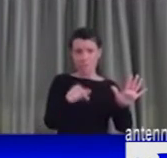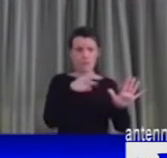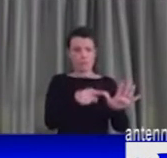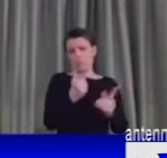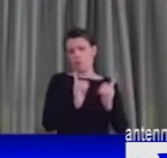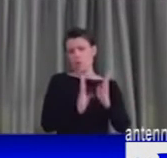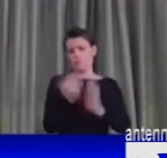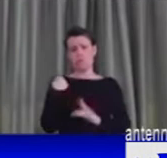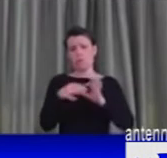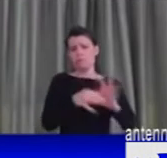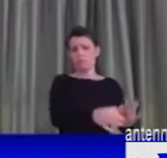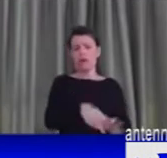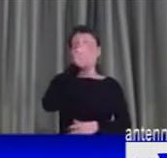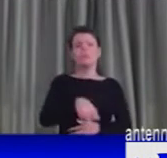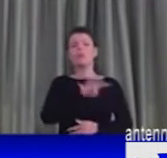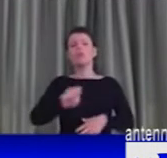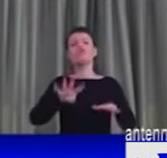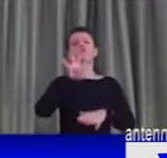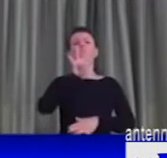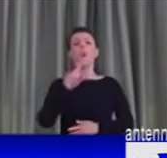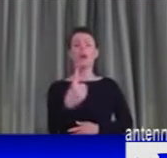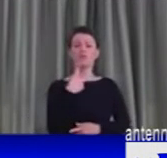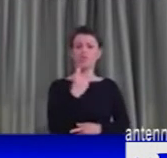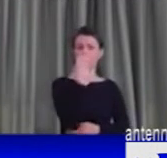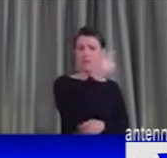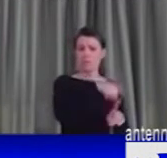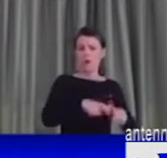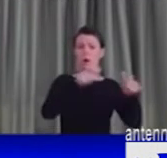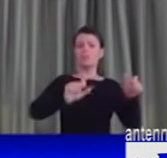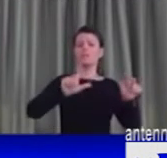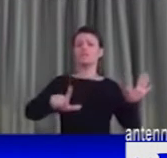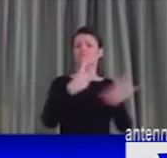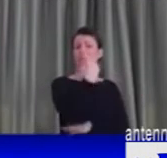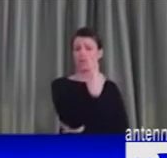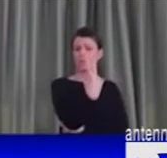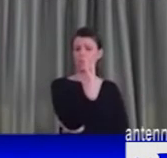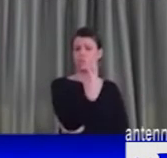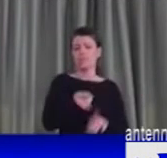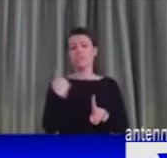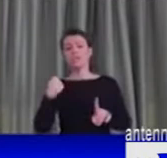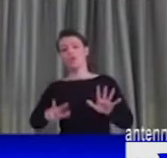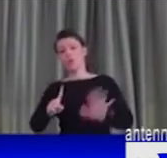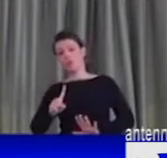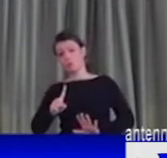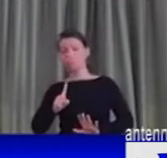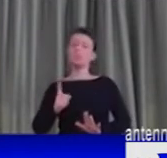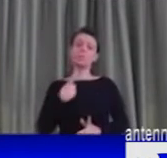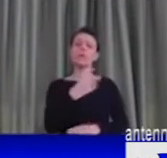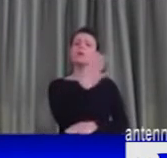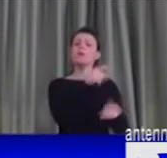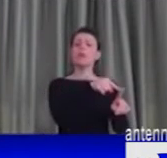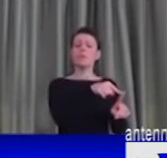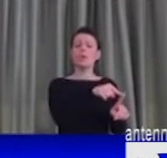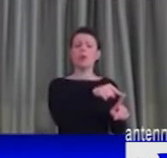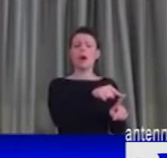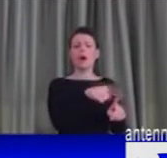a ieri, 3.941 a Cremona più 72, e ieri era più 81, quindi Cremona che la